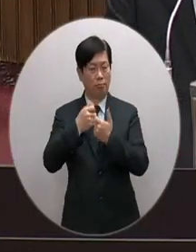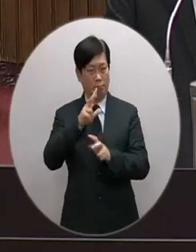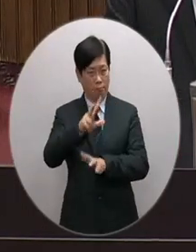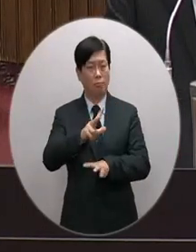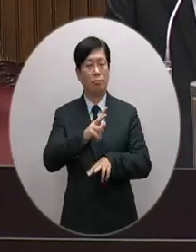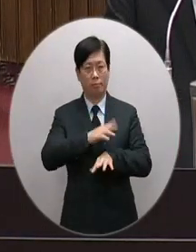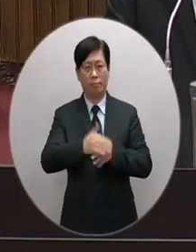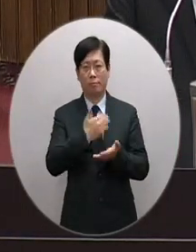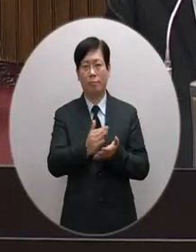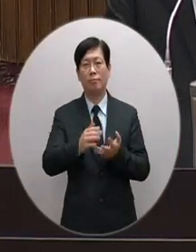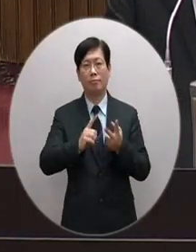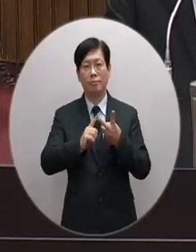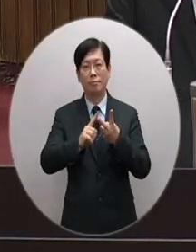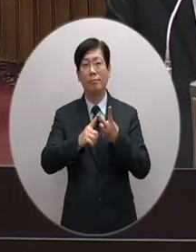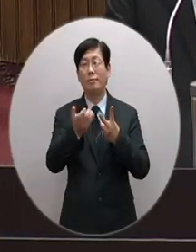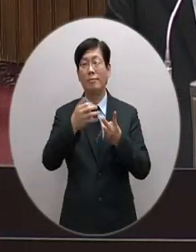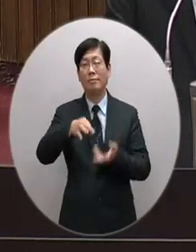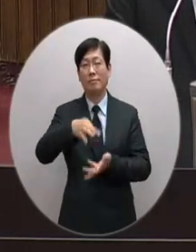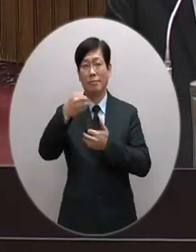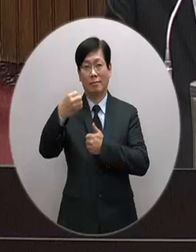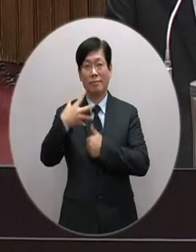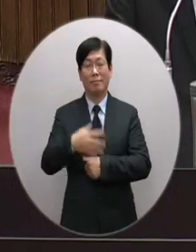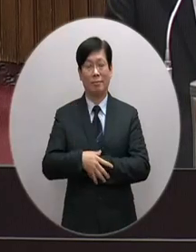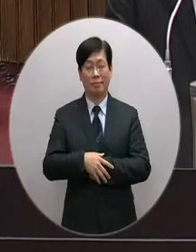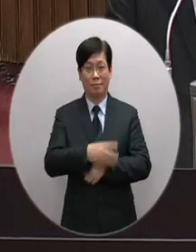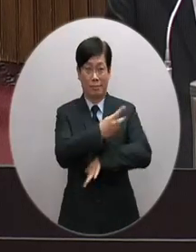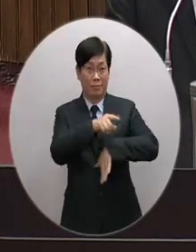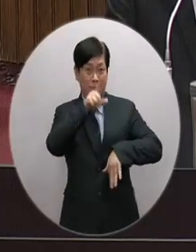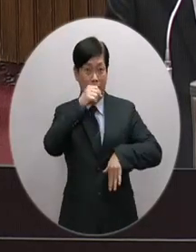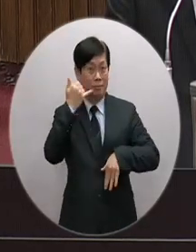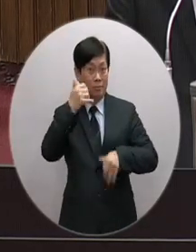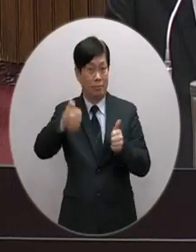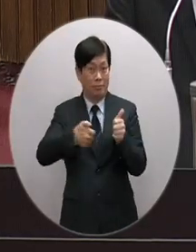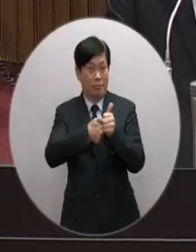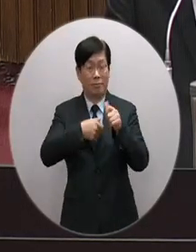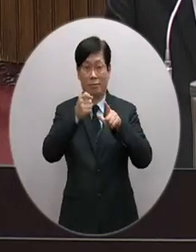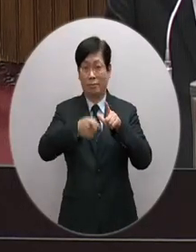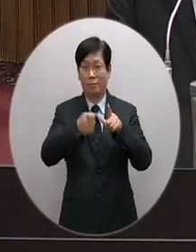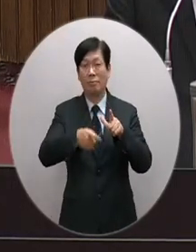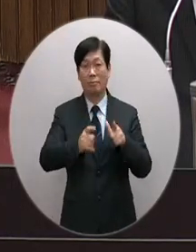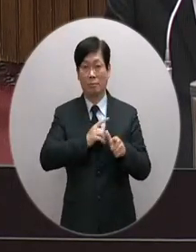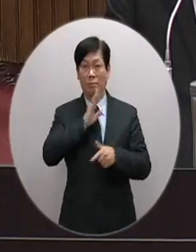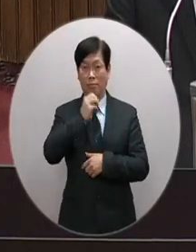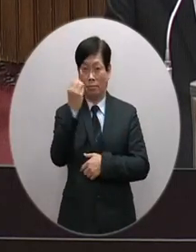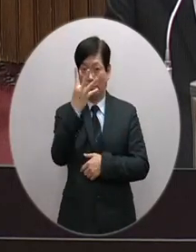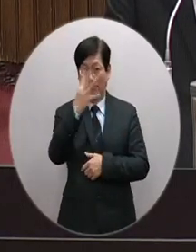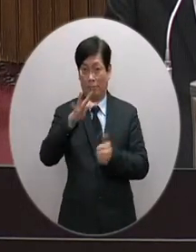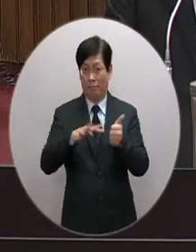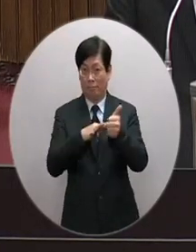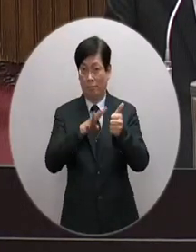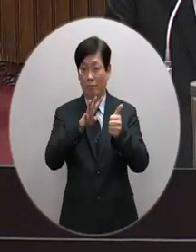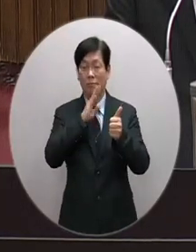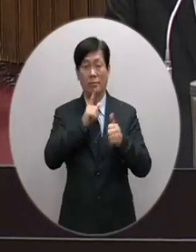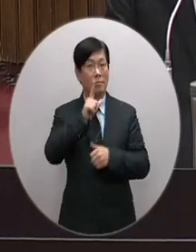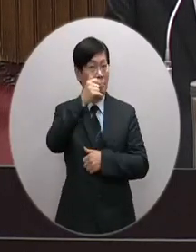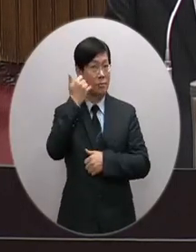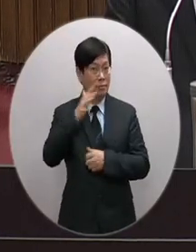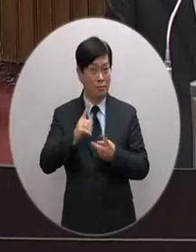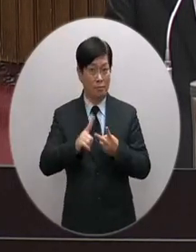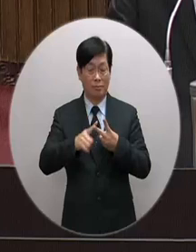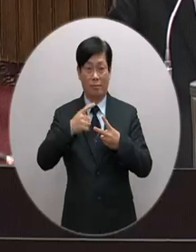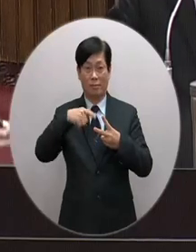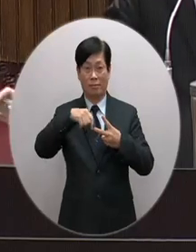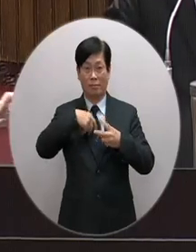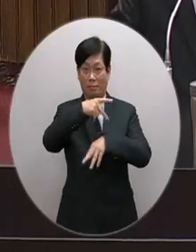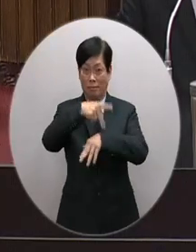啊。那第二个呢，你刚刚指教的鸿海的子公司，那其实它有四个啦哈，除了在上海深